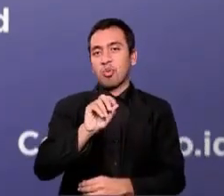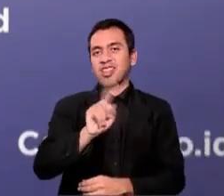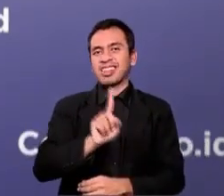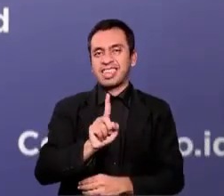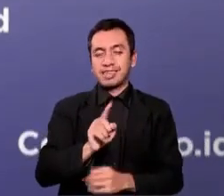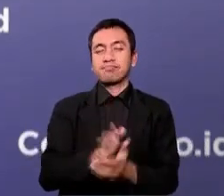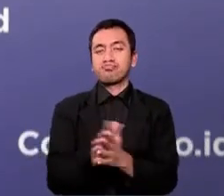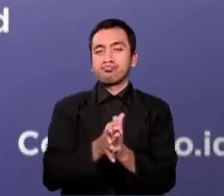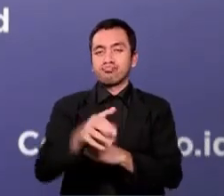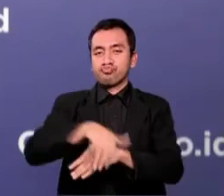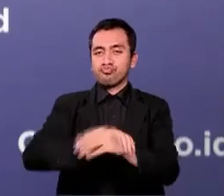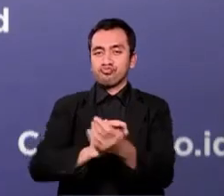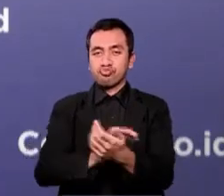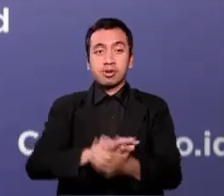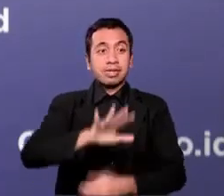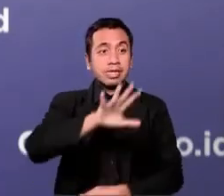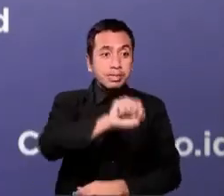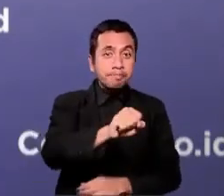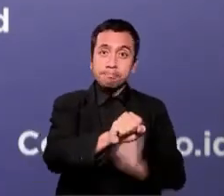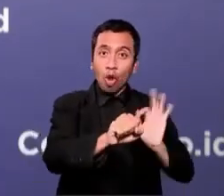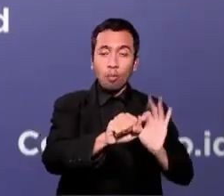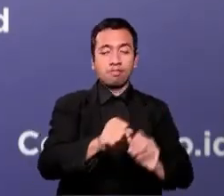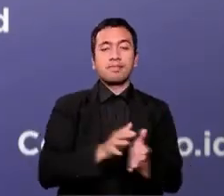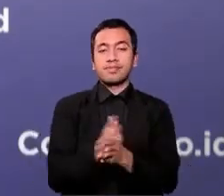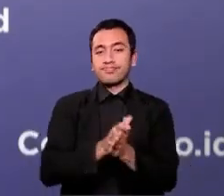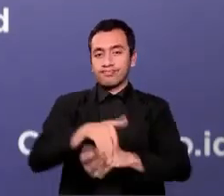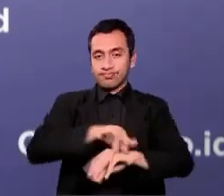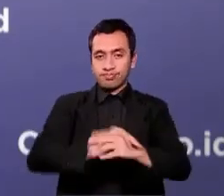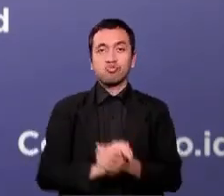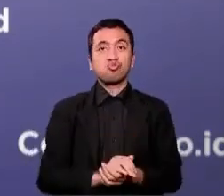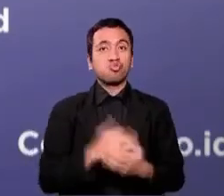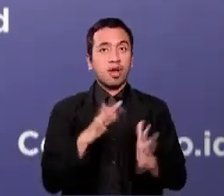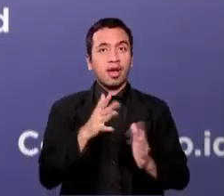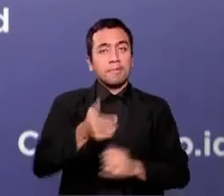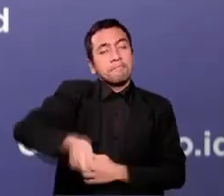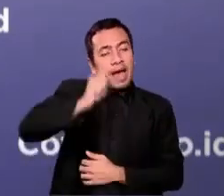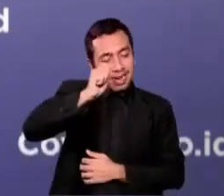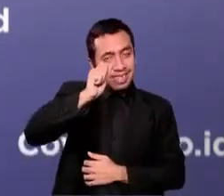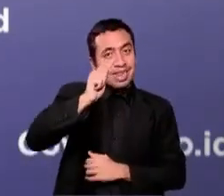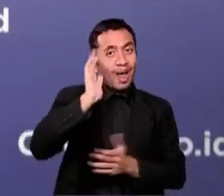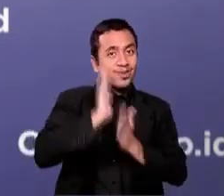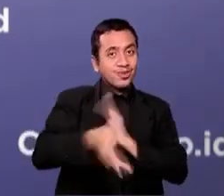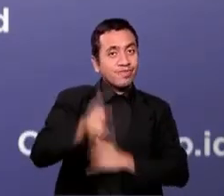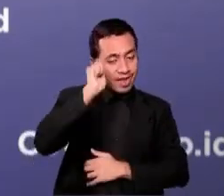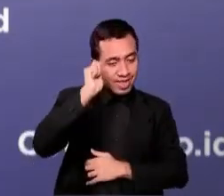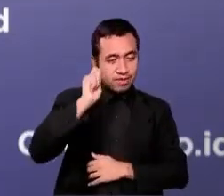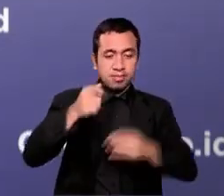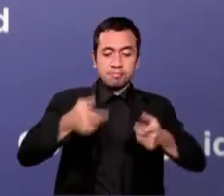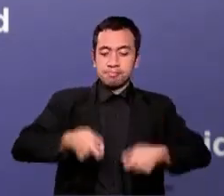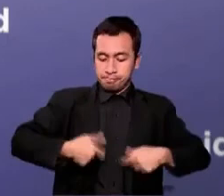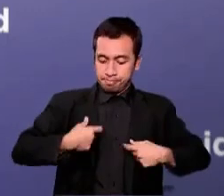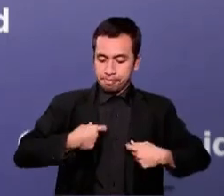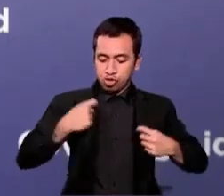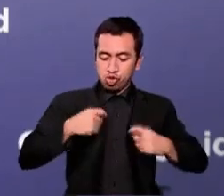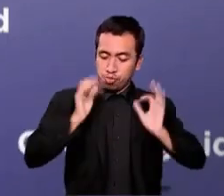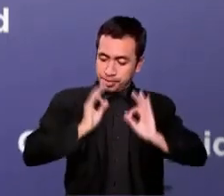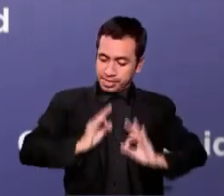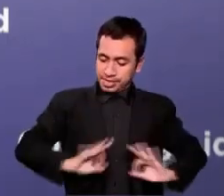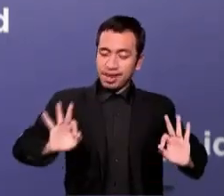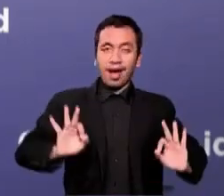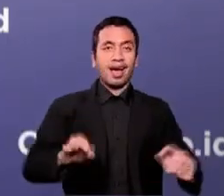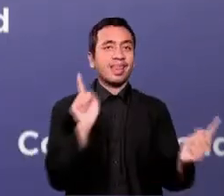20 detik sebelum menyentuh barang-barang yang ada di rumah langsung mandi dan kenakan baju bersih baru Kemudian bertemu dengan anggota keluarga di